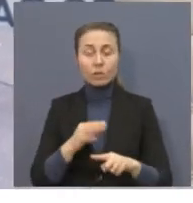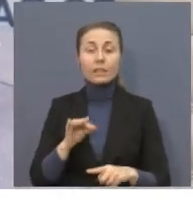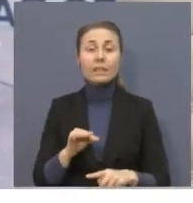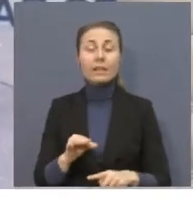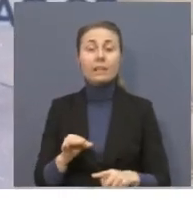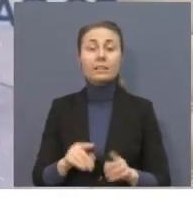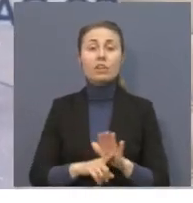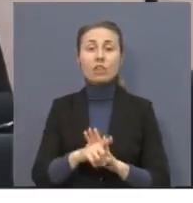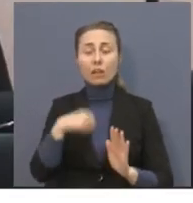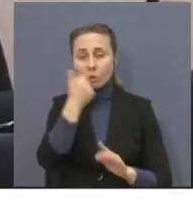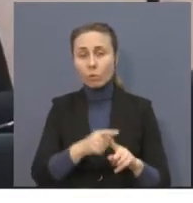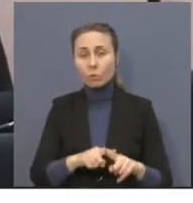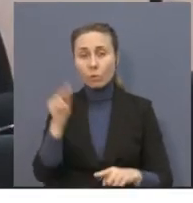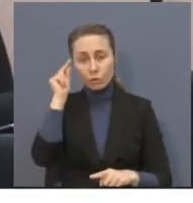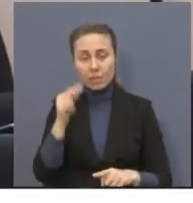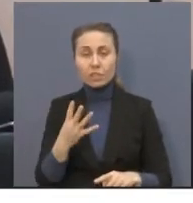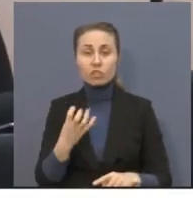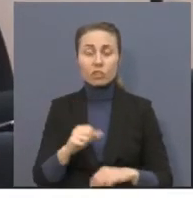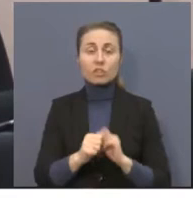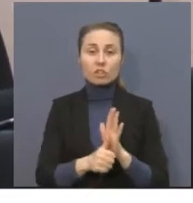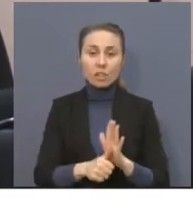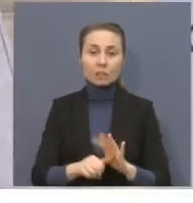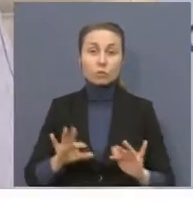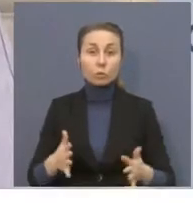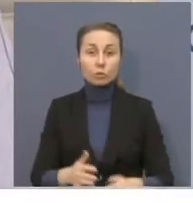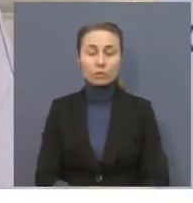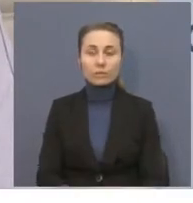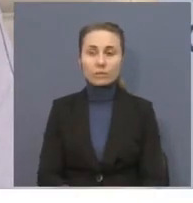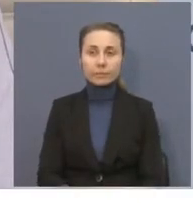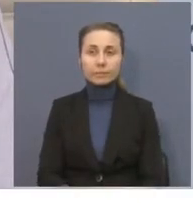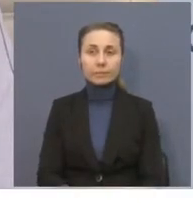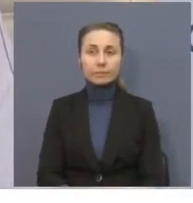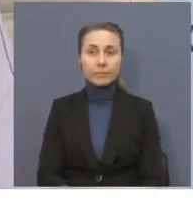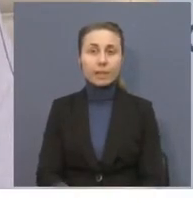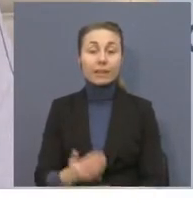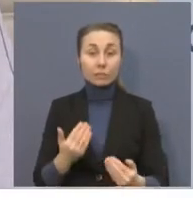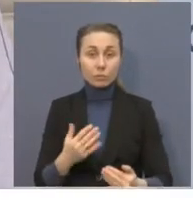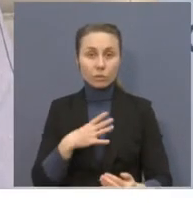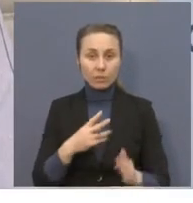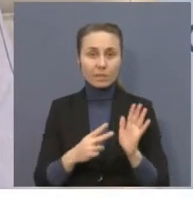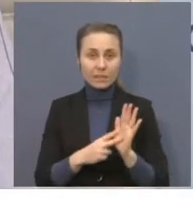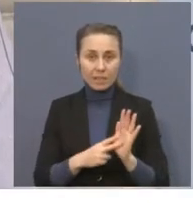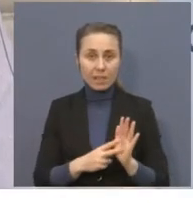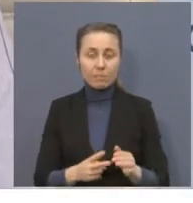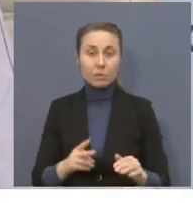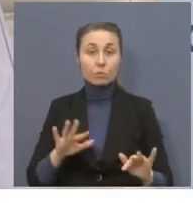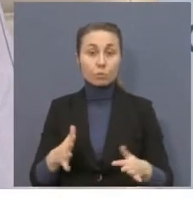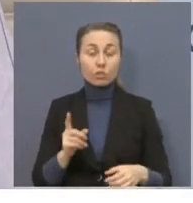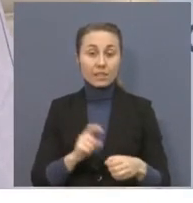среди учащихся зарегистрировано 416 случаев. И вот на сегодня у нас было 7 случаев